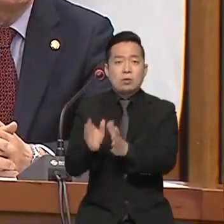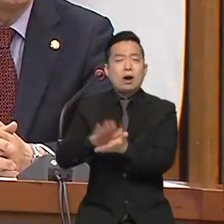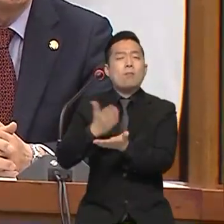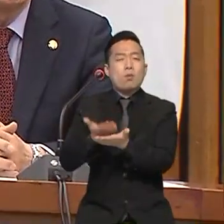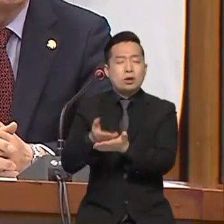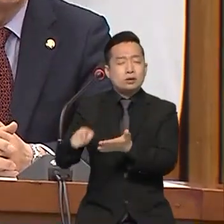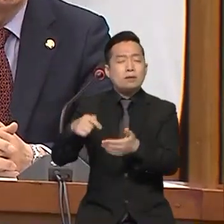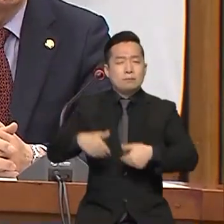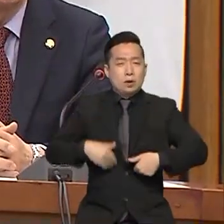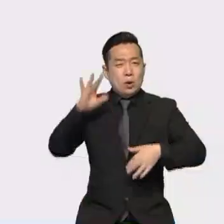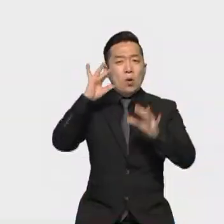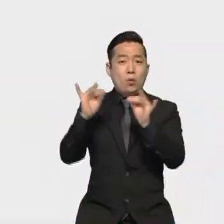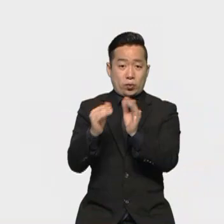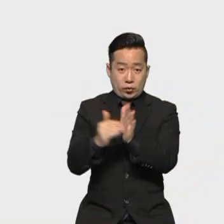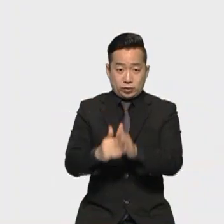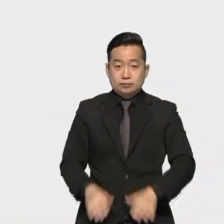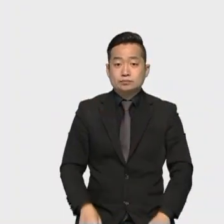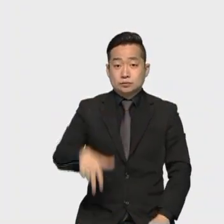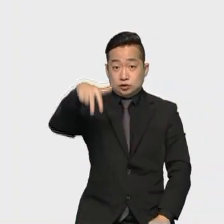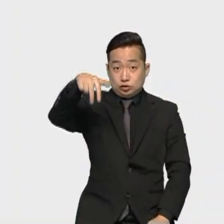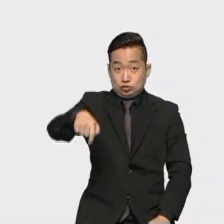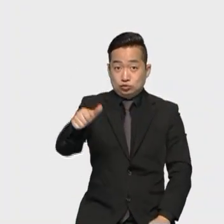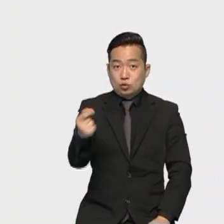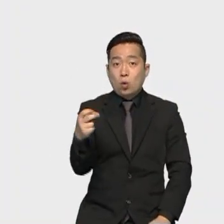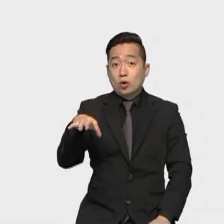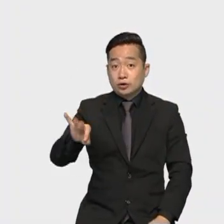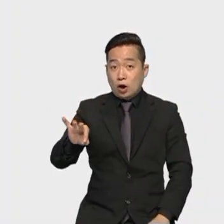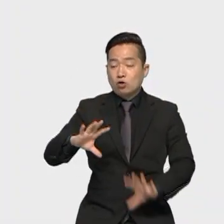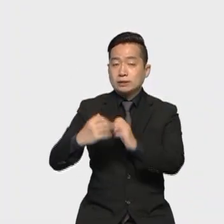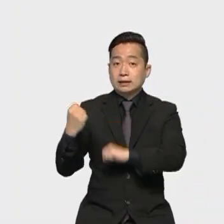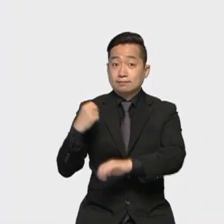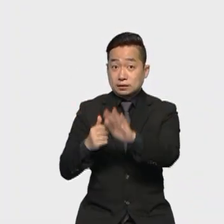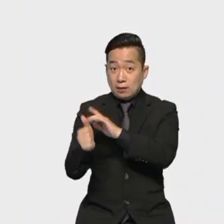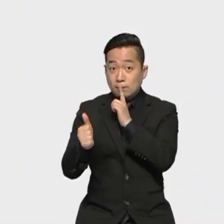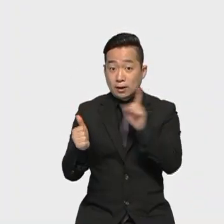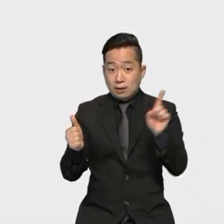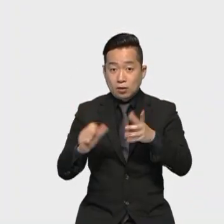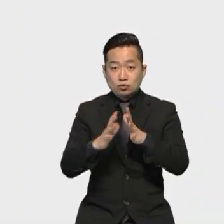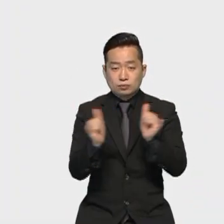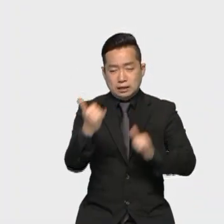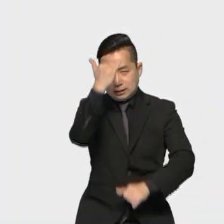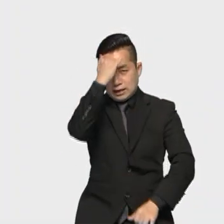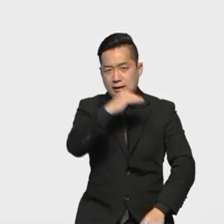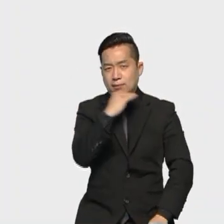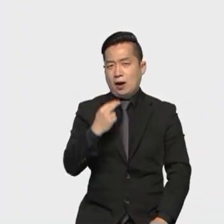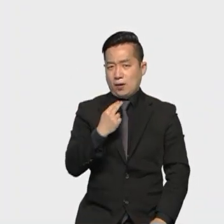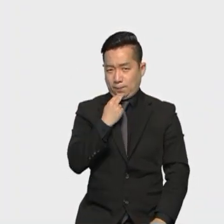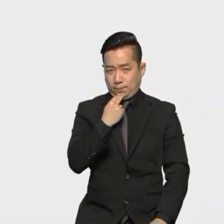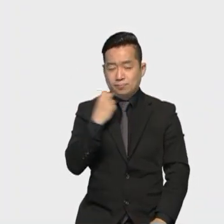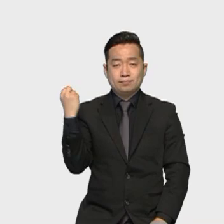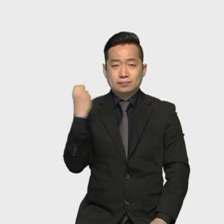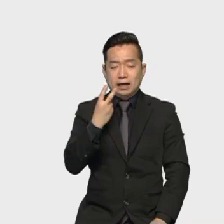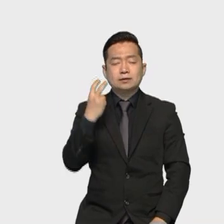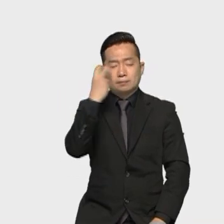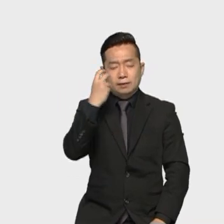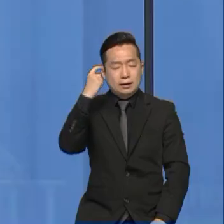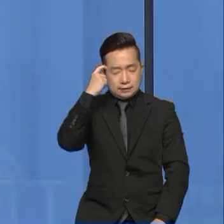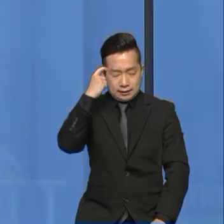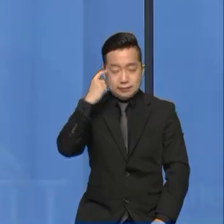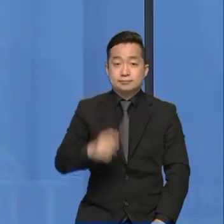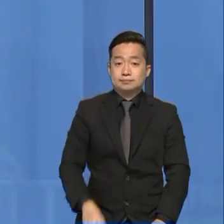필요성에 공감했습니다. 주호영 국민의힘 원내대표는 국민에 대한 도리가 아니라며 재검토를 하겠다고